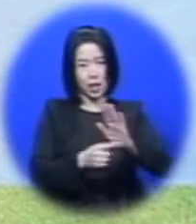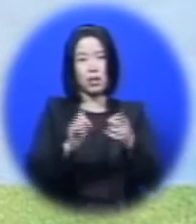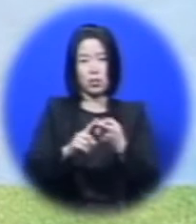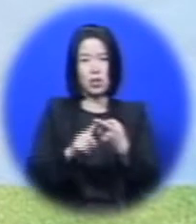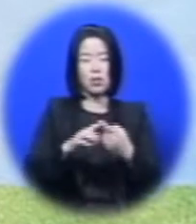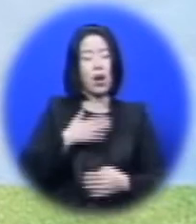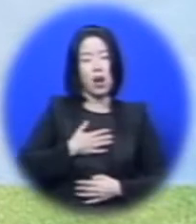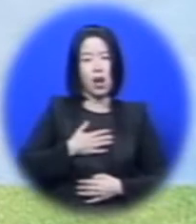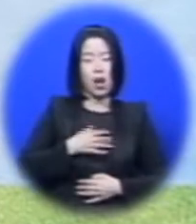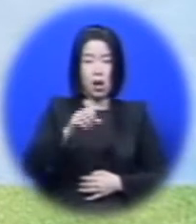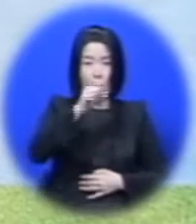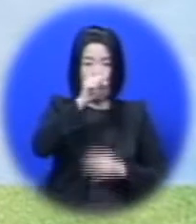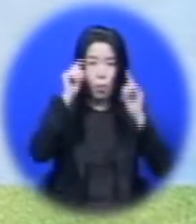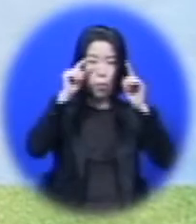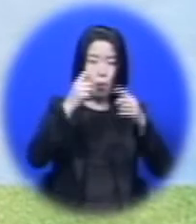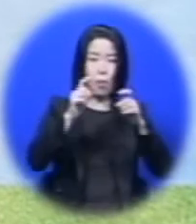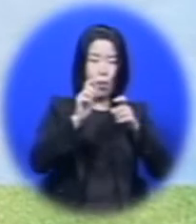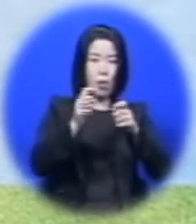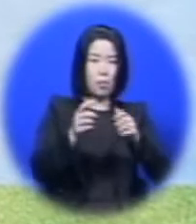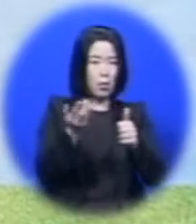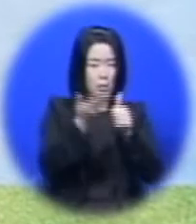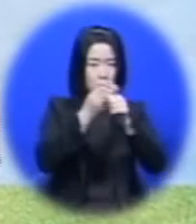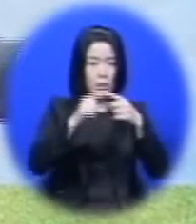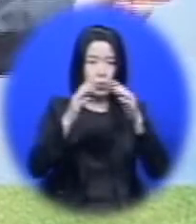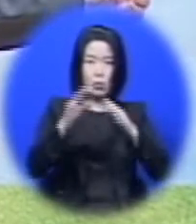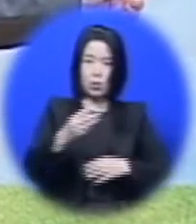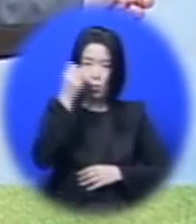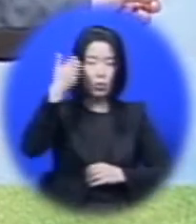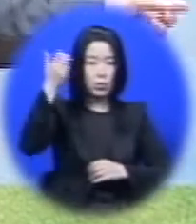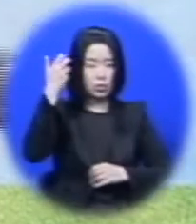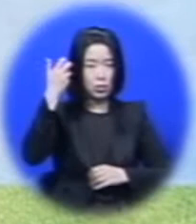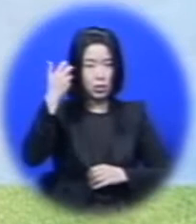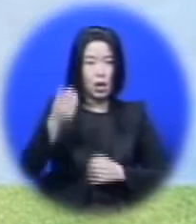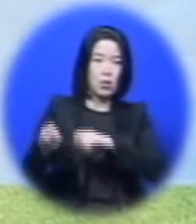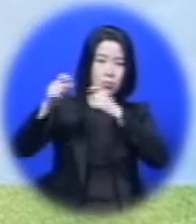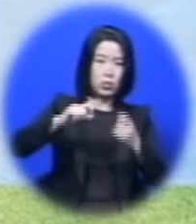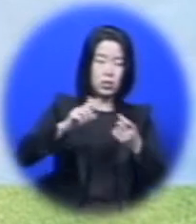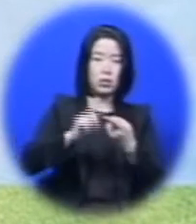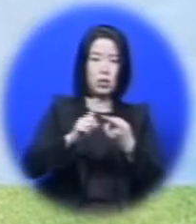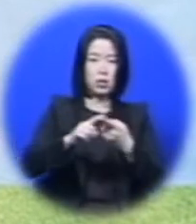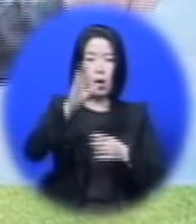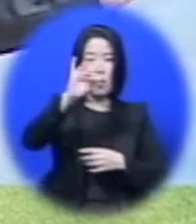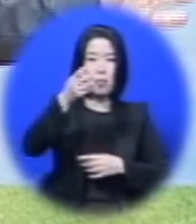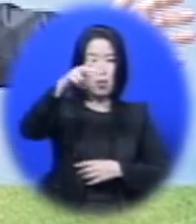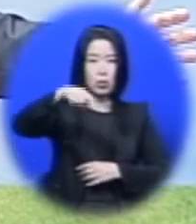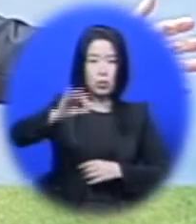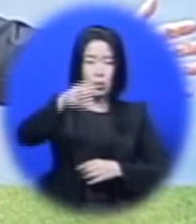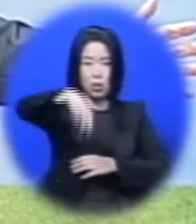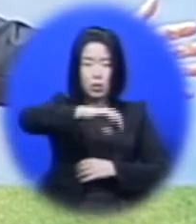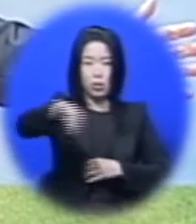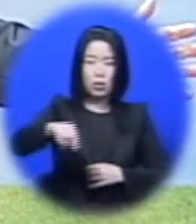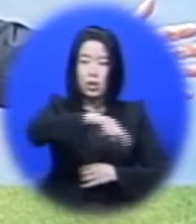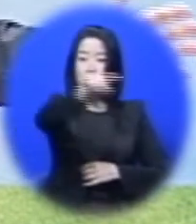사실. 선한목자교회 성령이 부어진 것은 이 복종동에 있는 거리 사람들이 압니다. 그 사람들이 알게 돼